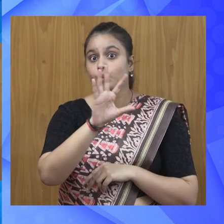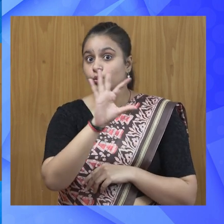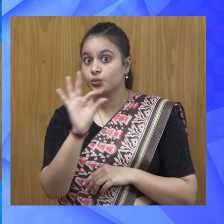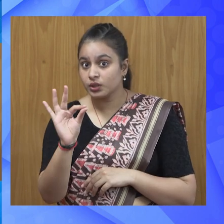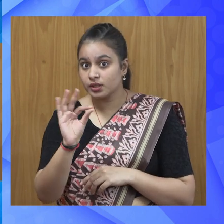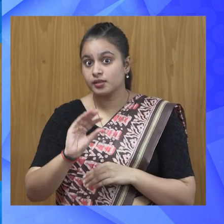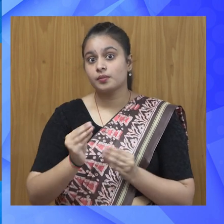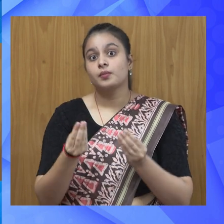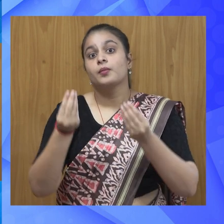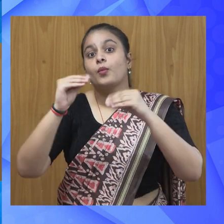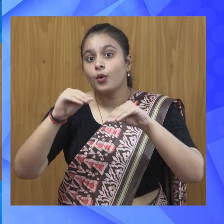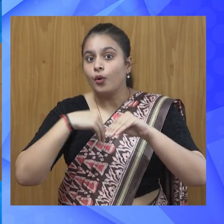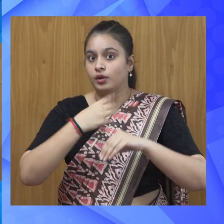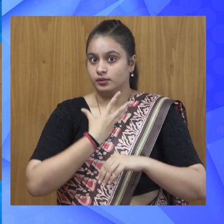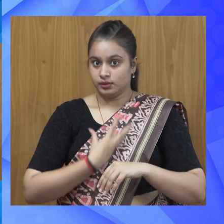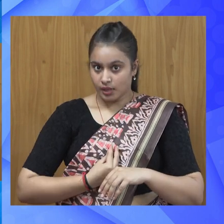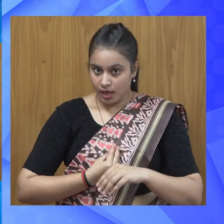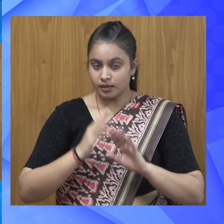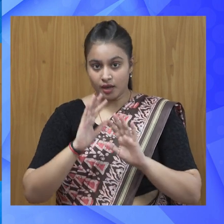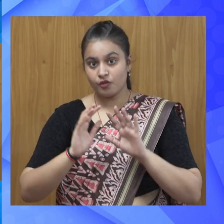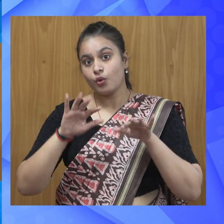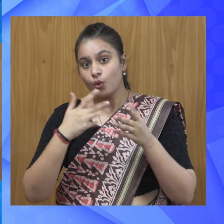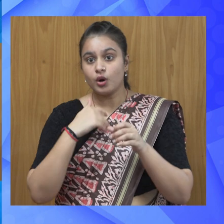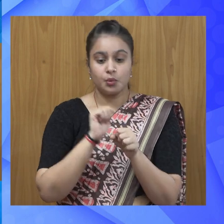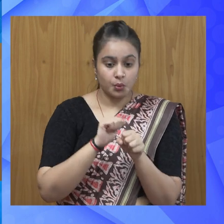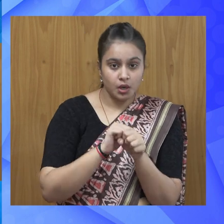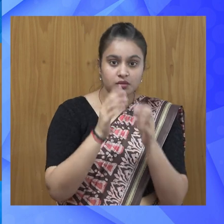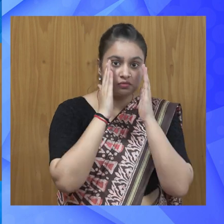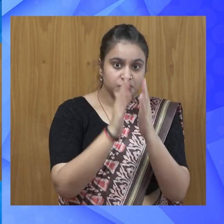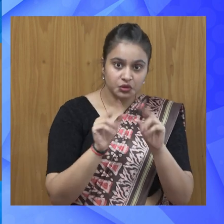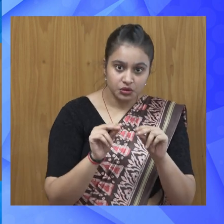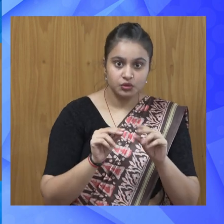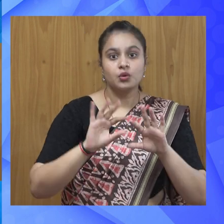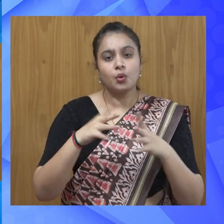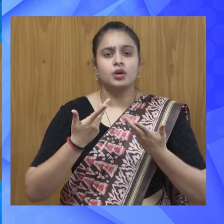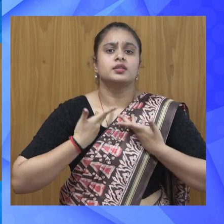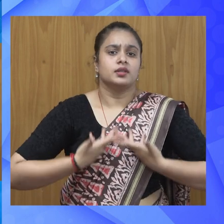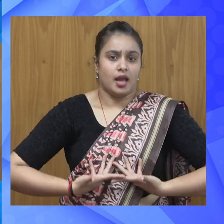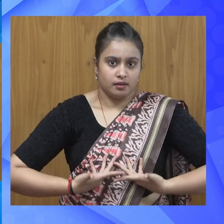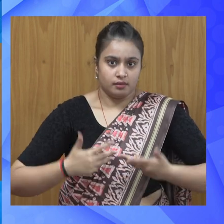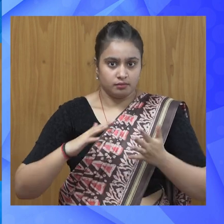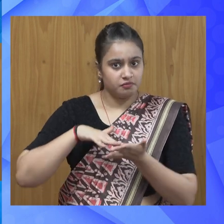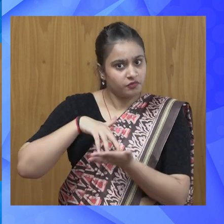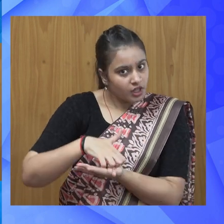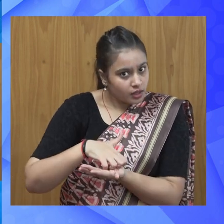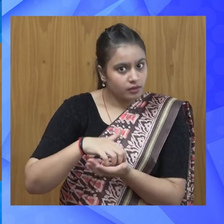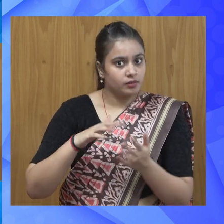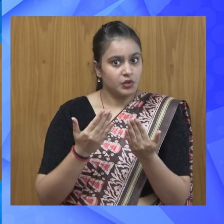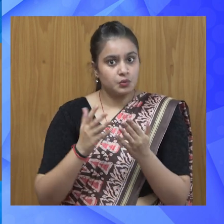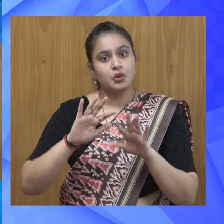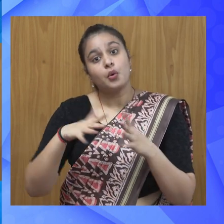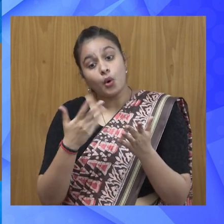है, उदासी है और उसके साथ साथ आपको काम में मन नहीं लग रहा है या थकावट महसूस हो रही है, उसके अलावा